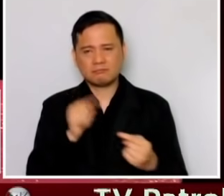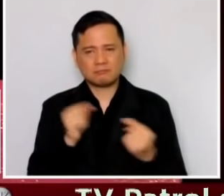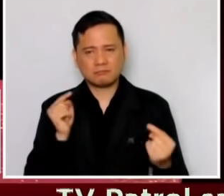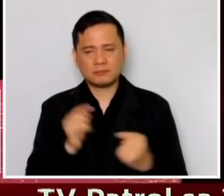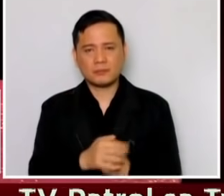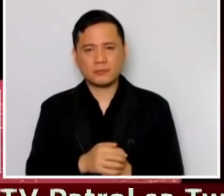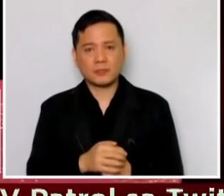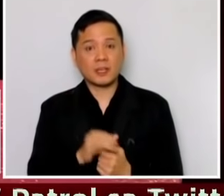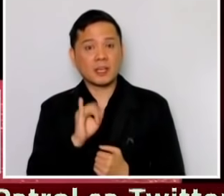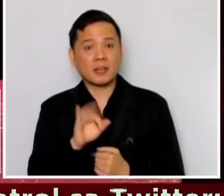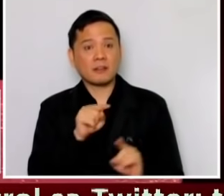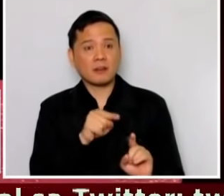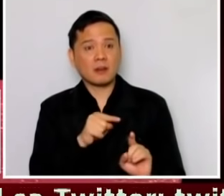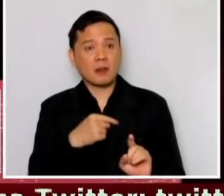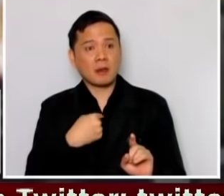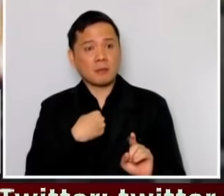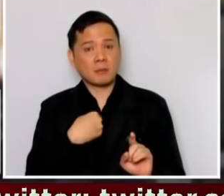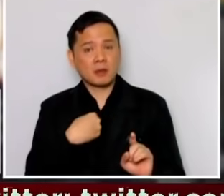sa atin.